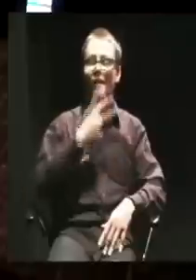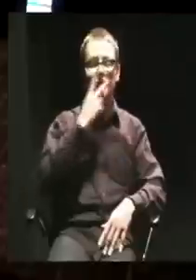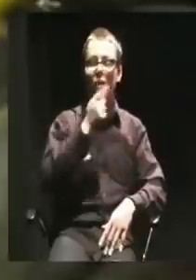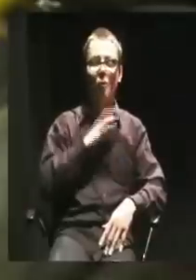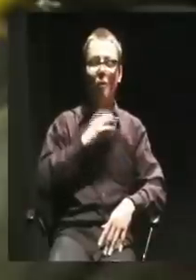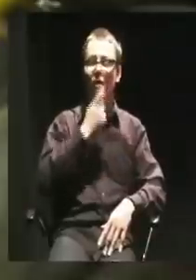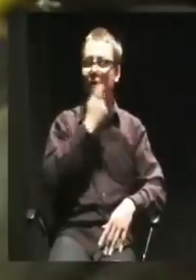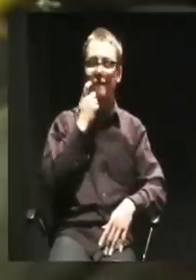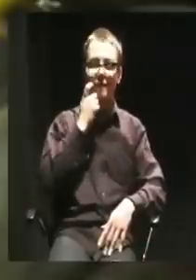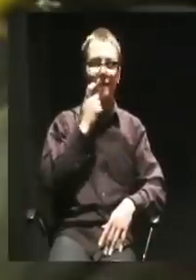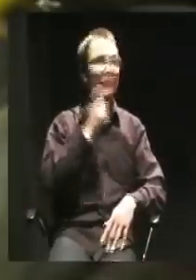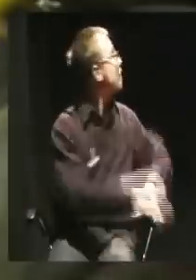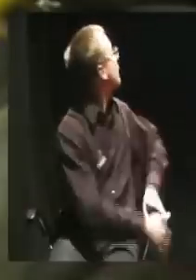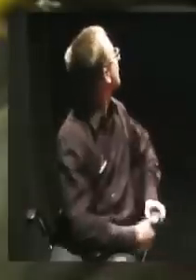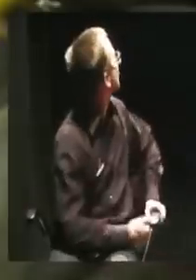zobaczcie, na tym nie.